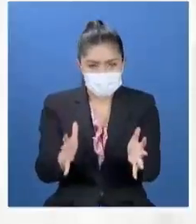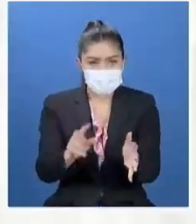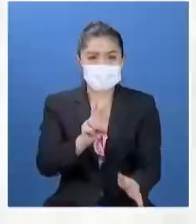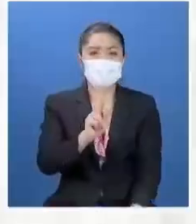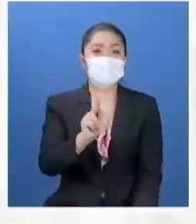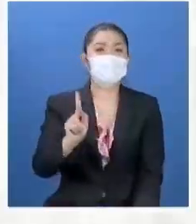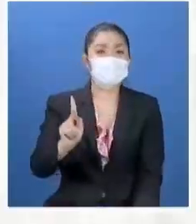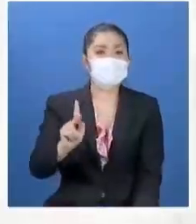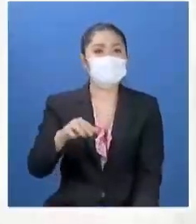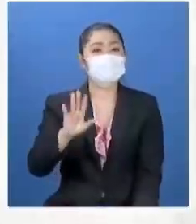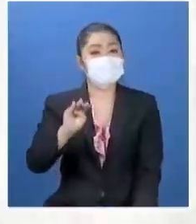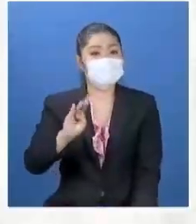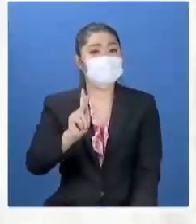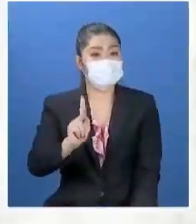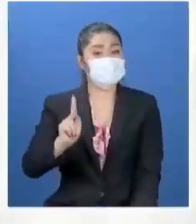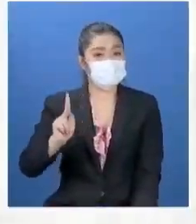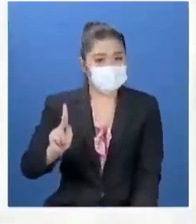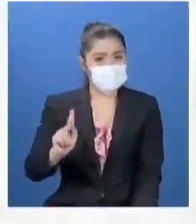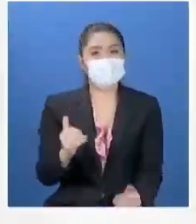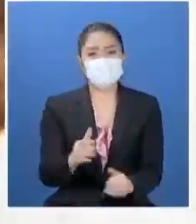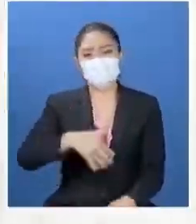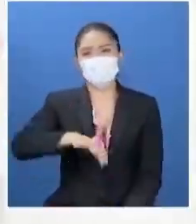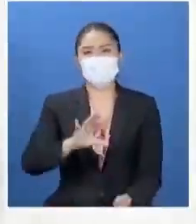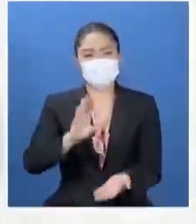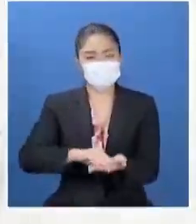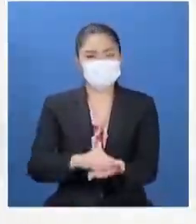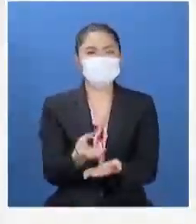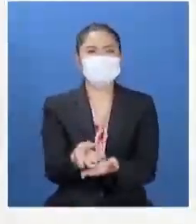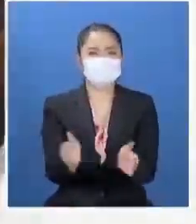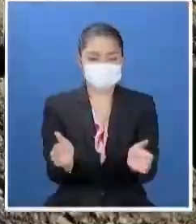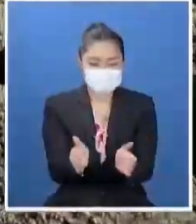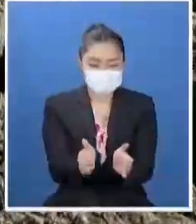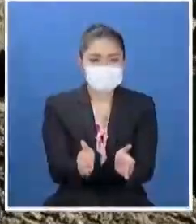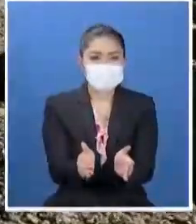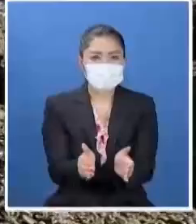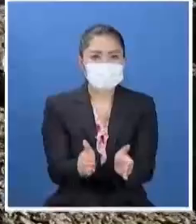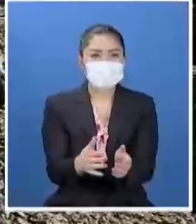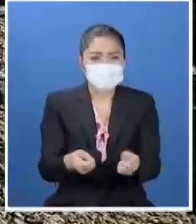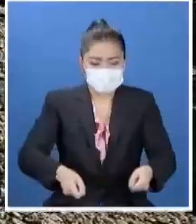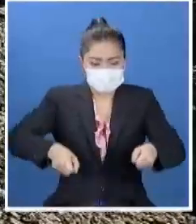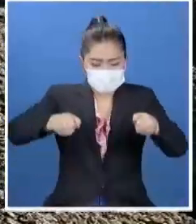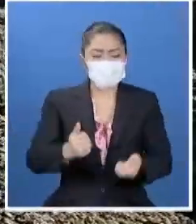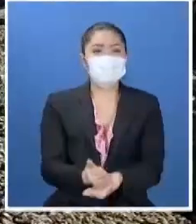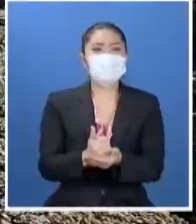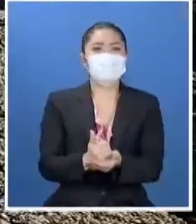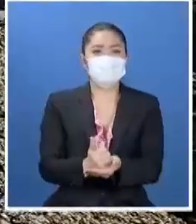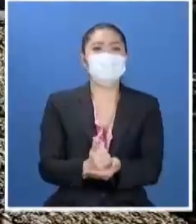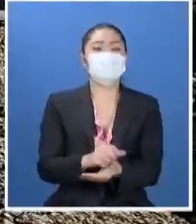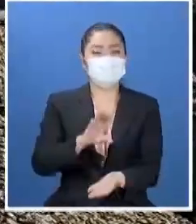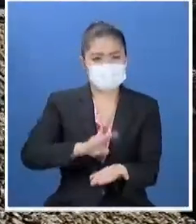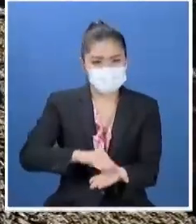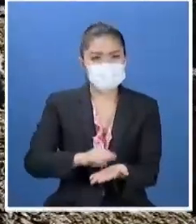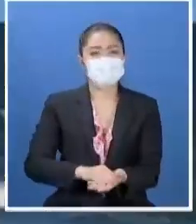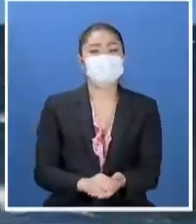แต่2กิโลกรัมไปจนถึง40กิโลกรัมแต่บางรายนั้นเก็บมาได้ขนาดที่ว่าเยอะจนต้องเอาถุงปุ๋ยมาช่วยขนกันเลยทีเดียวค่